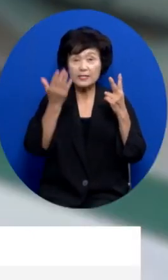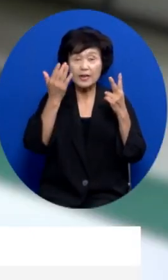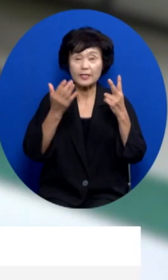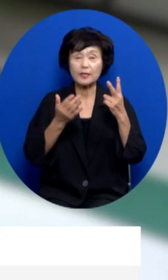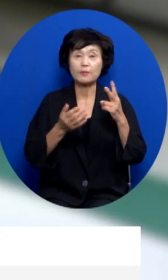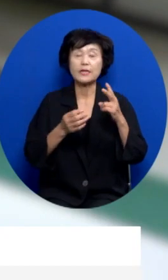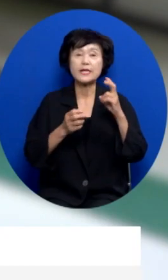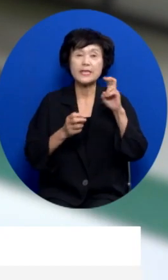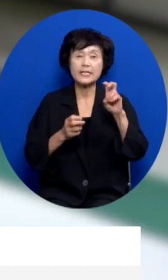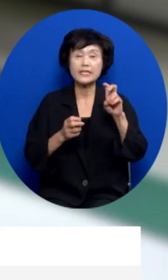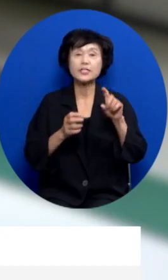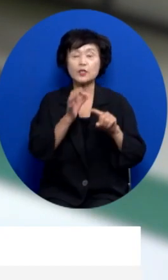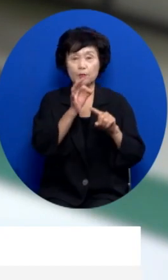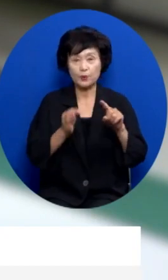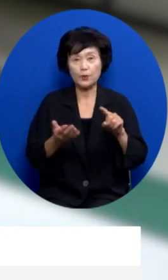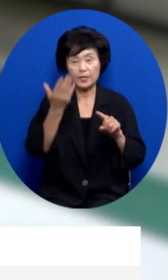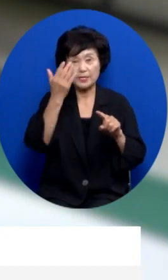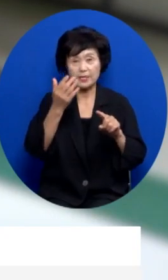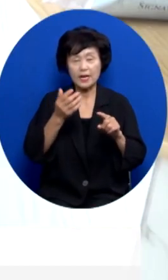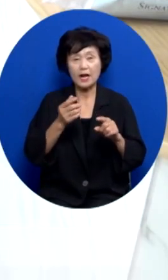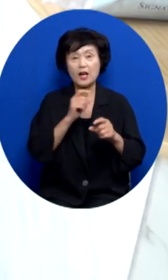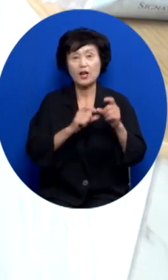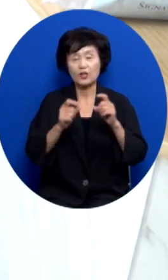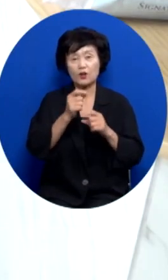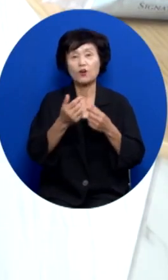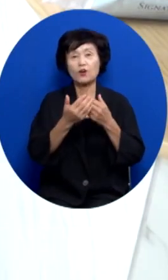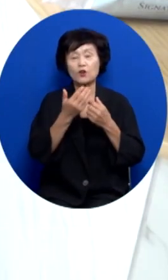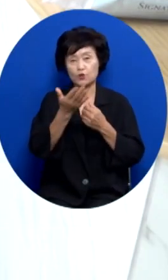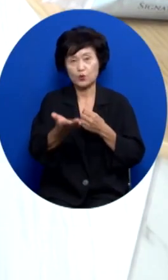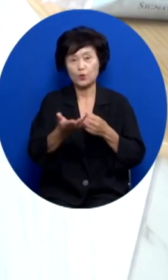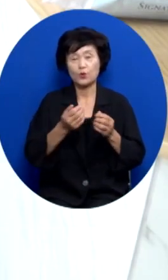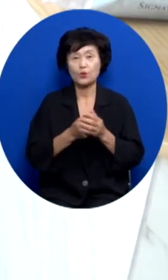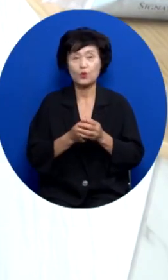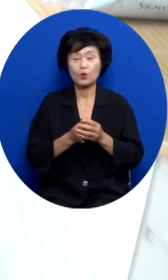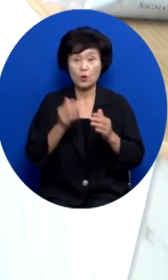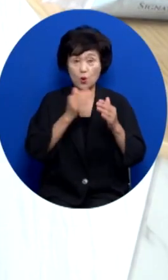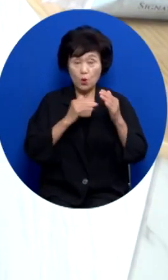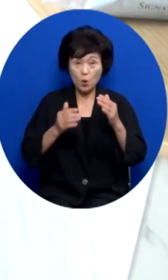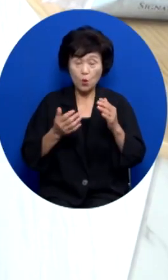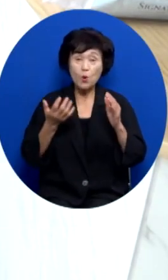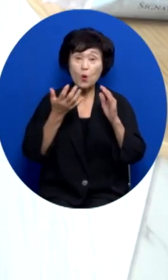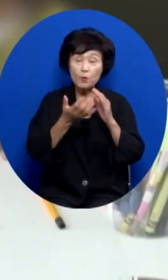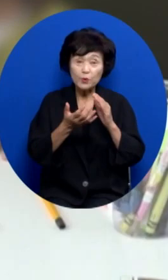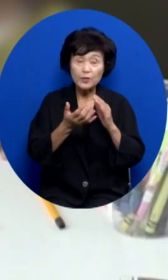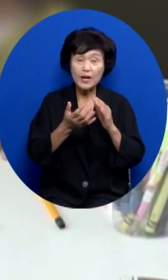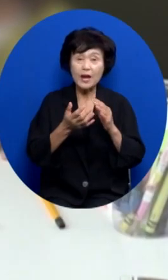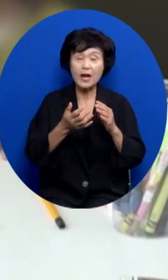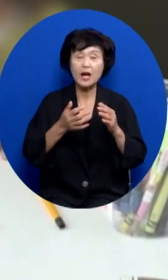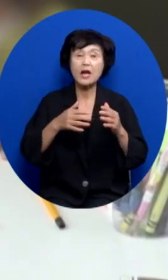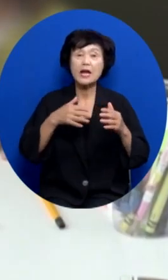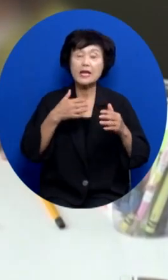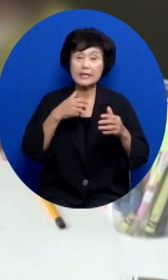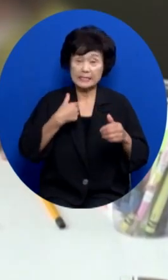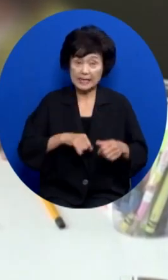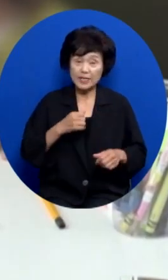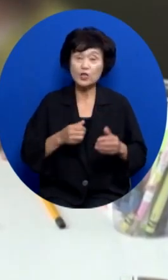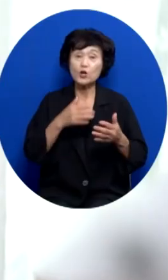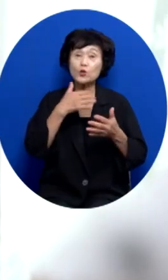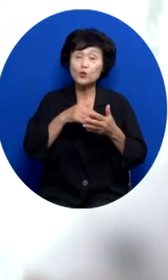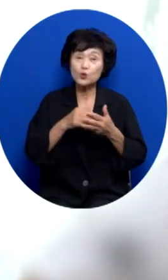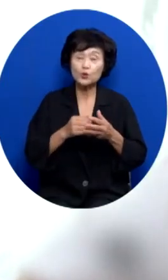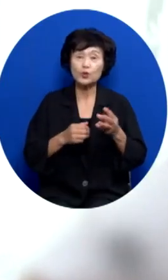최대 20%씩 완화하기로 했습니다. 또 공공분양 다자녀 기준은 기존 자녀